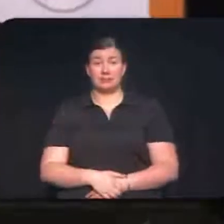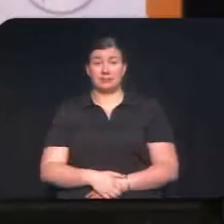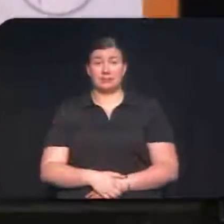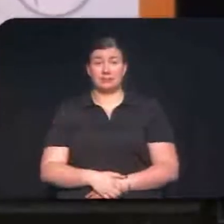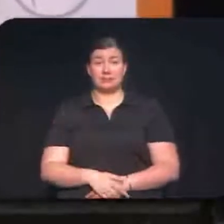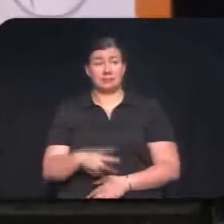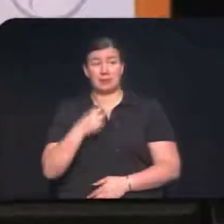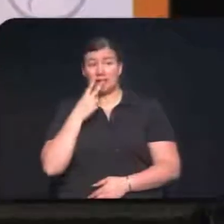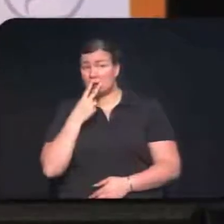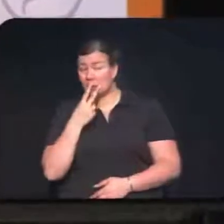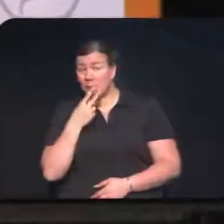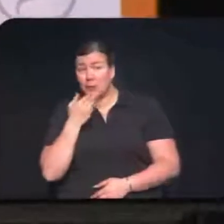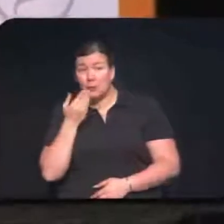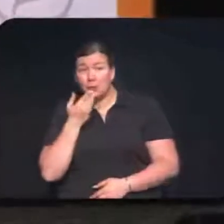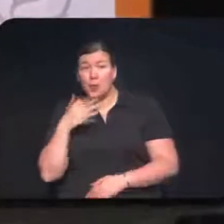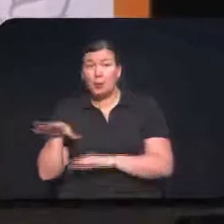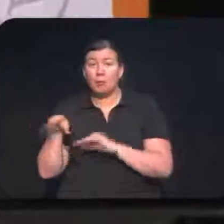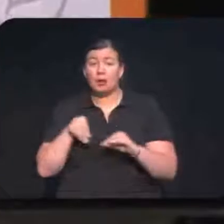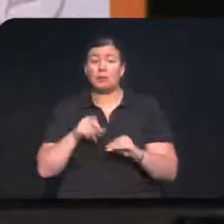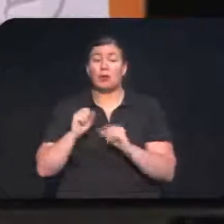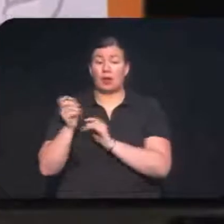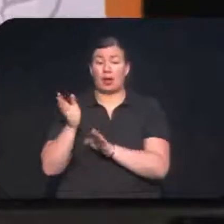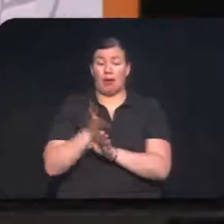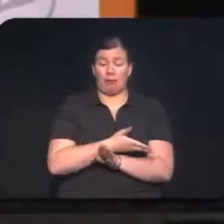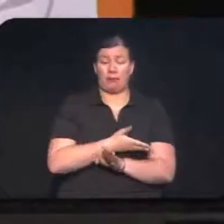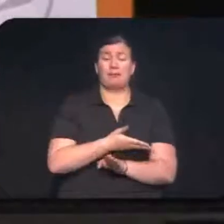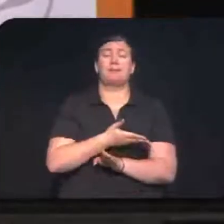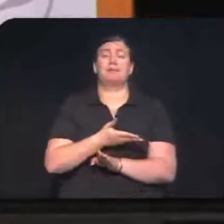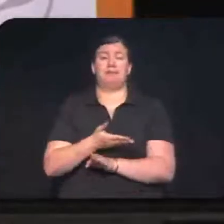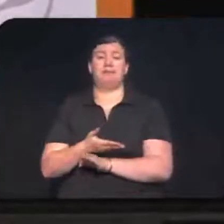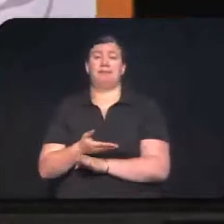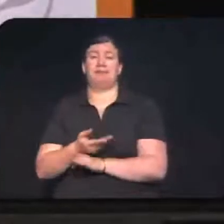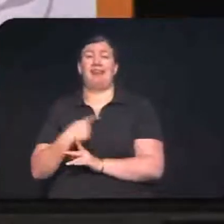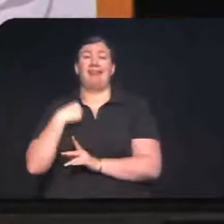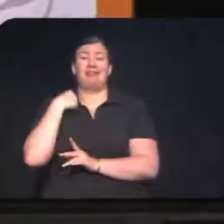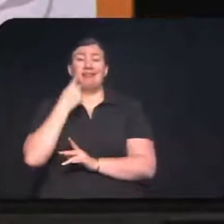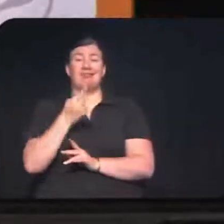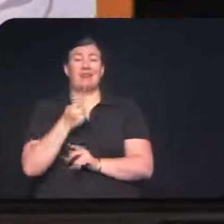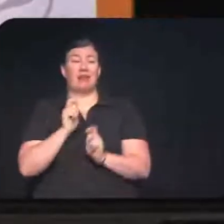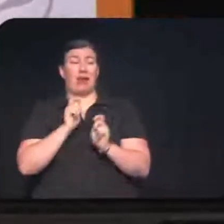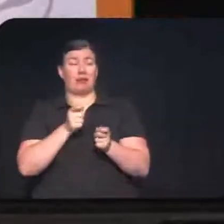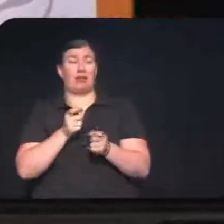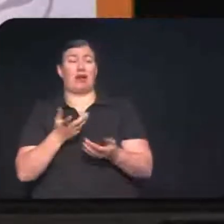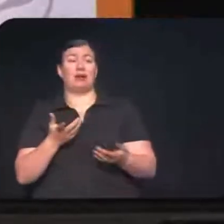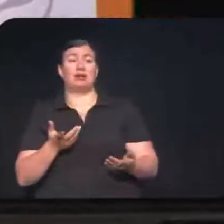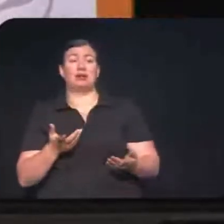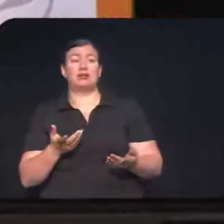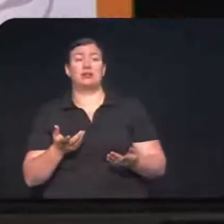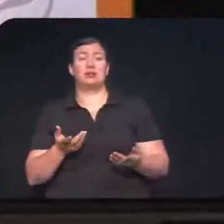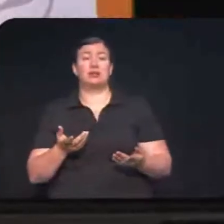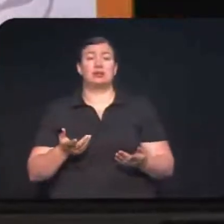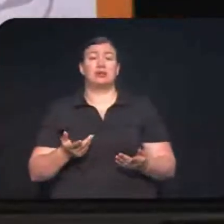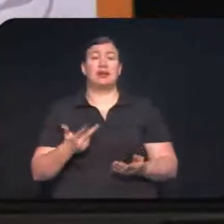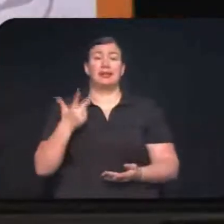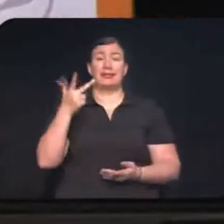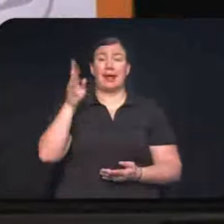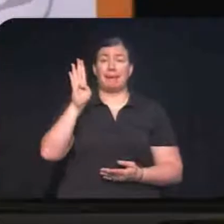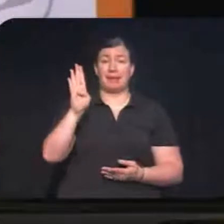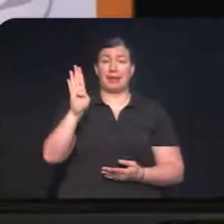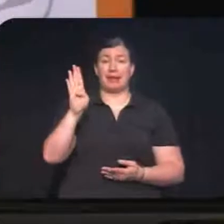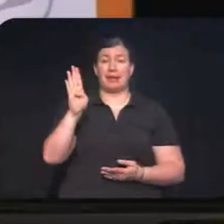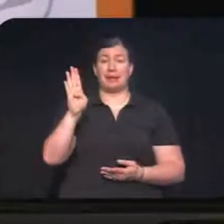ich sehe das ist nicht der Fall dann kommen wir zum nächsten dem drei also der erste ausblog 3b